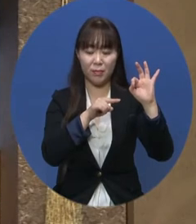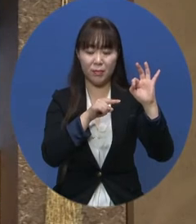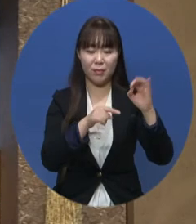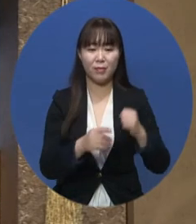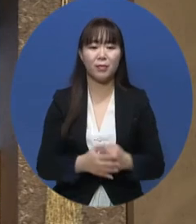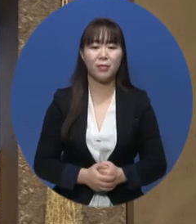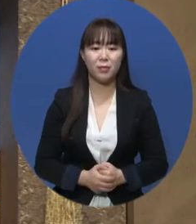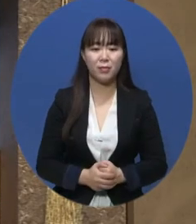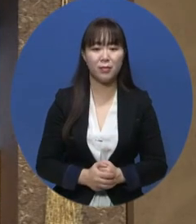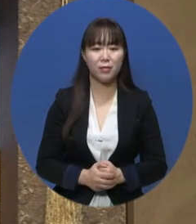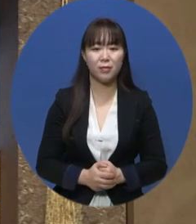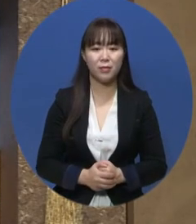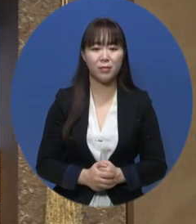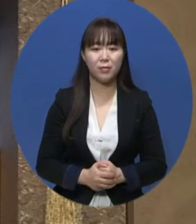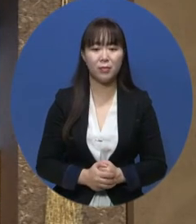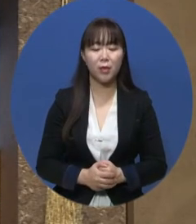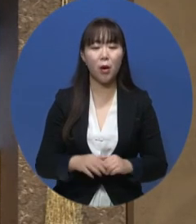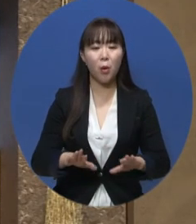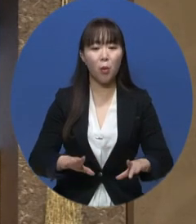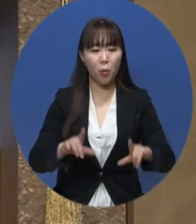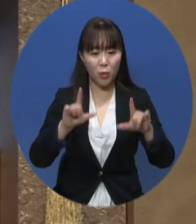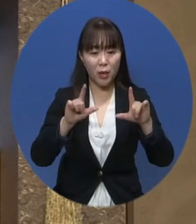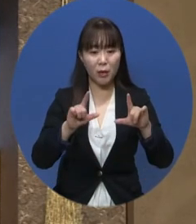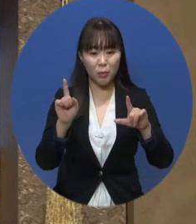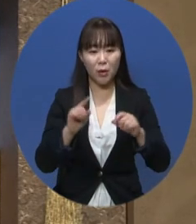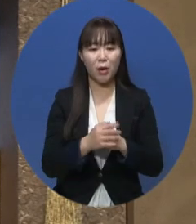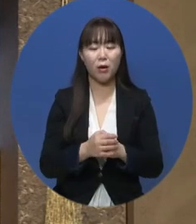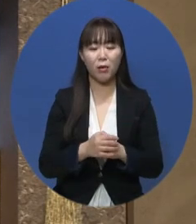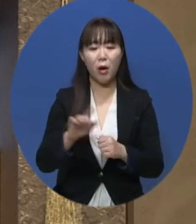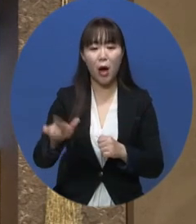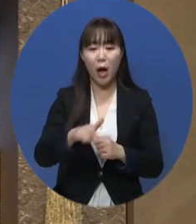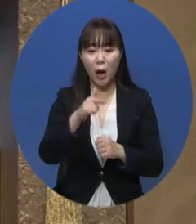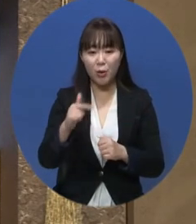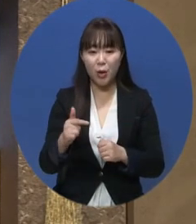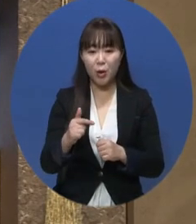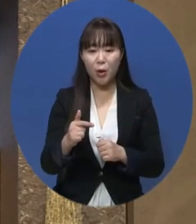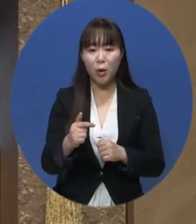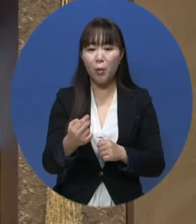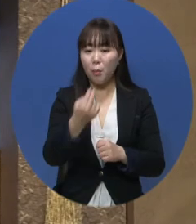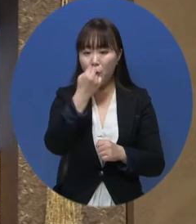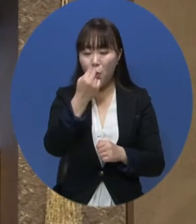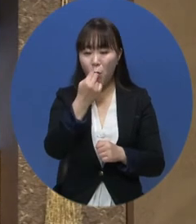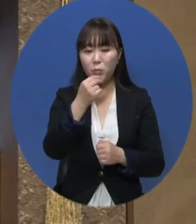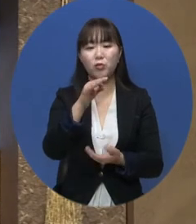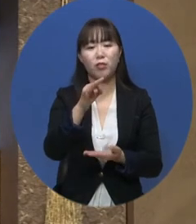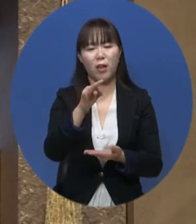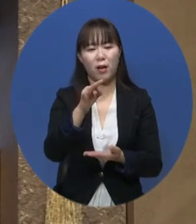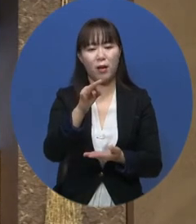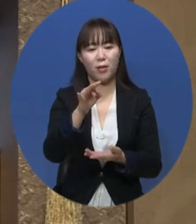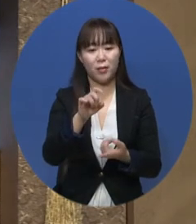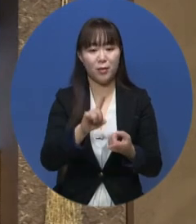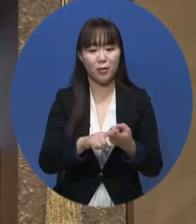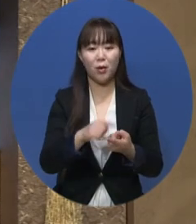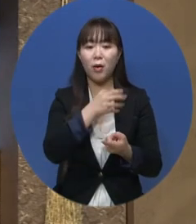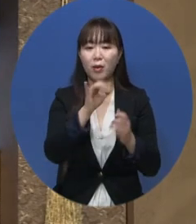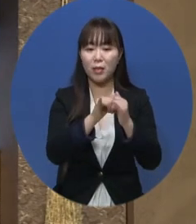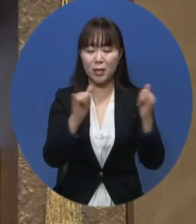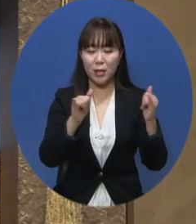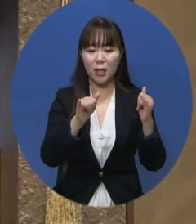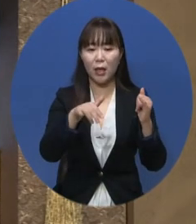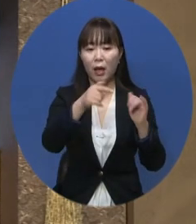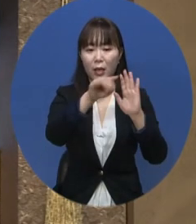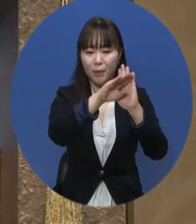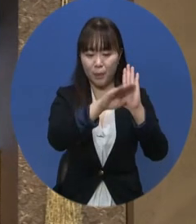있습니다. 네. 그래서 올해 이렇게 나온 거는 하루에 숟가락으로 보험 숟가락으로 해서 어르신들이